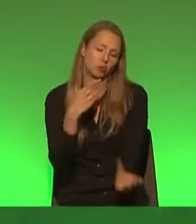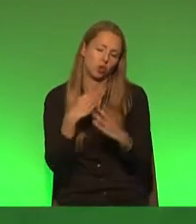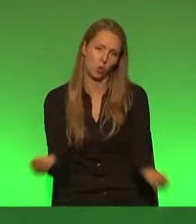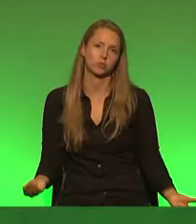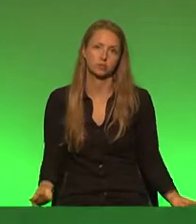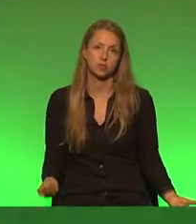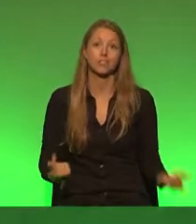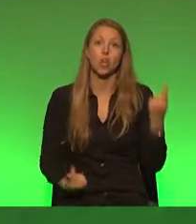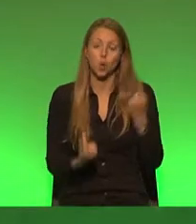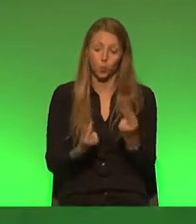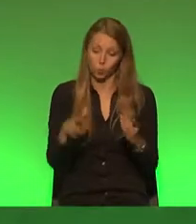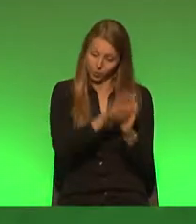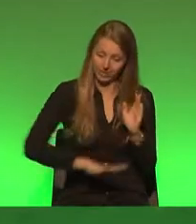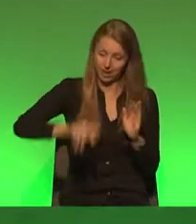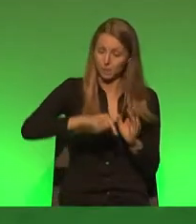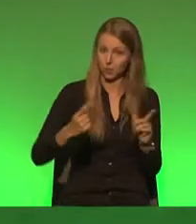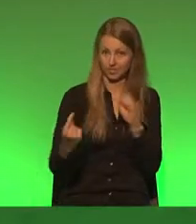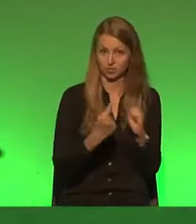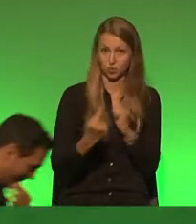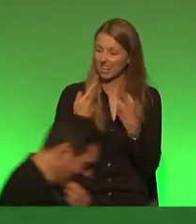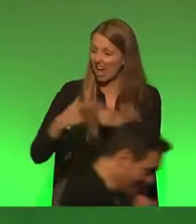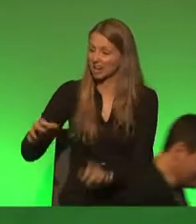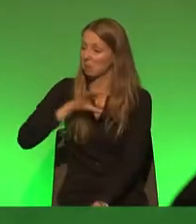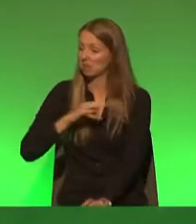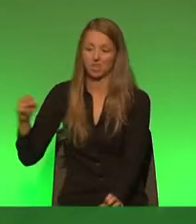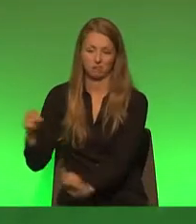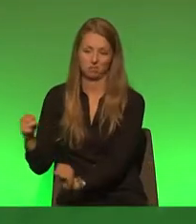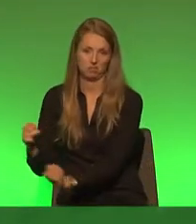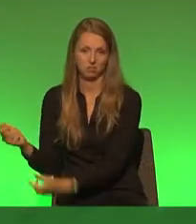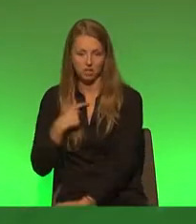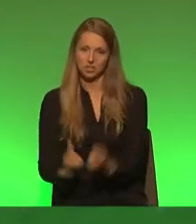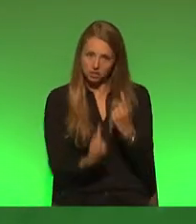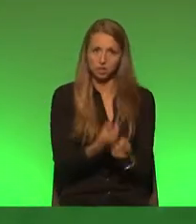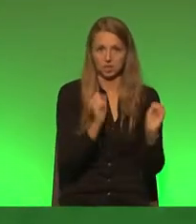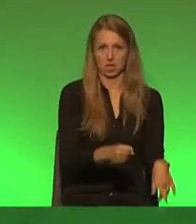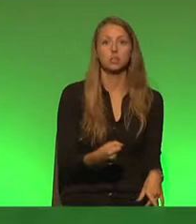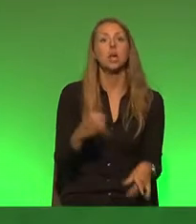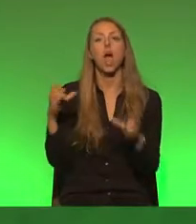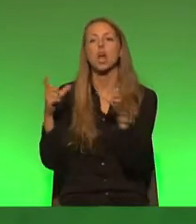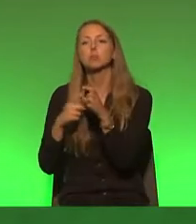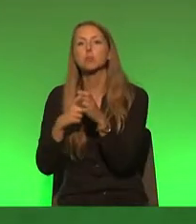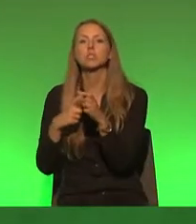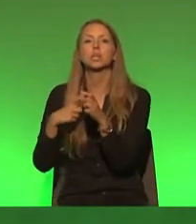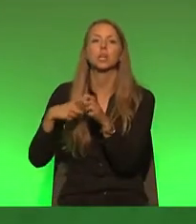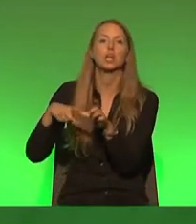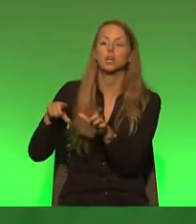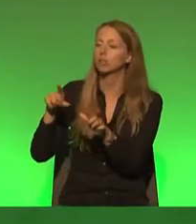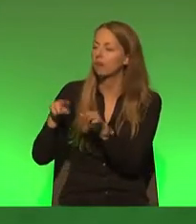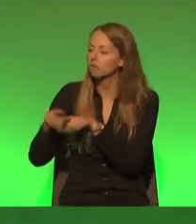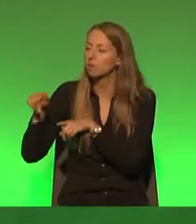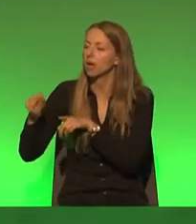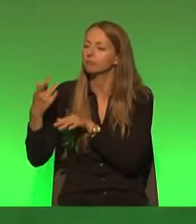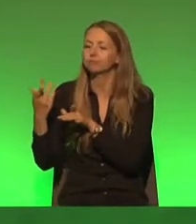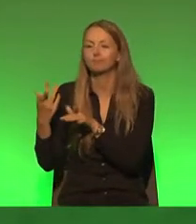bei uns Grünen diskutiert werden. Keine andere Partei kann das so wie wir. Die SPD und die Linken sind verankert in der Industriegesellschaft wie kaum